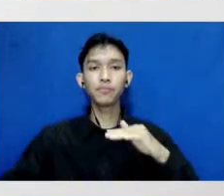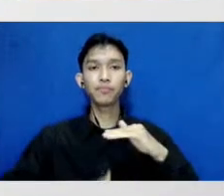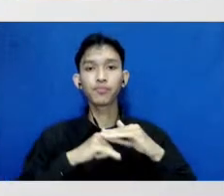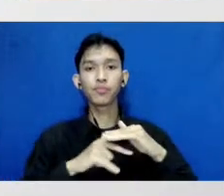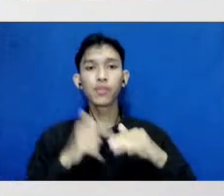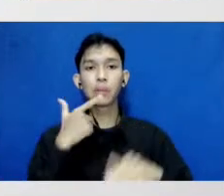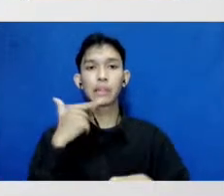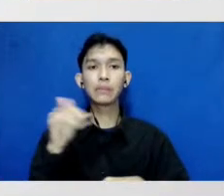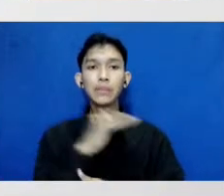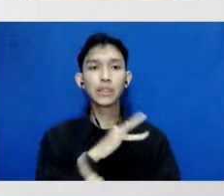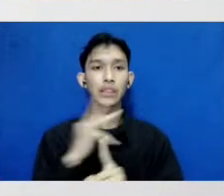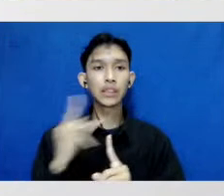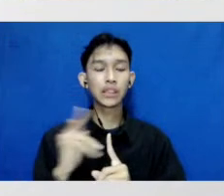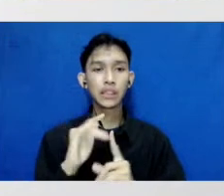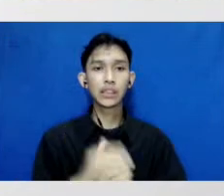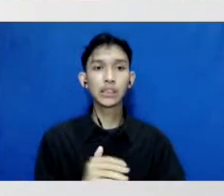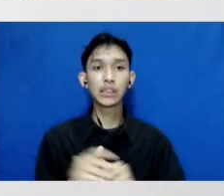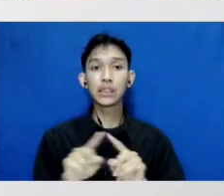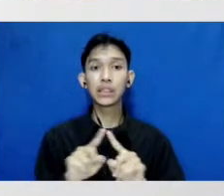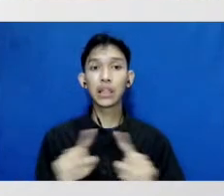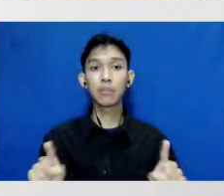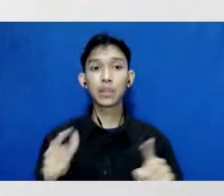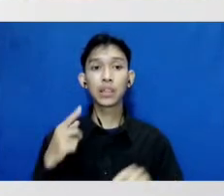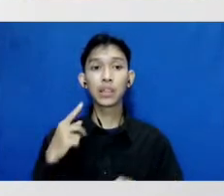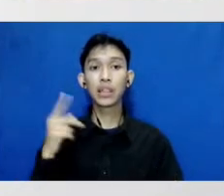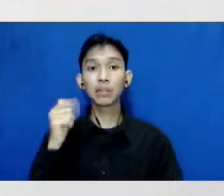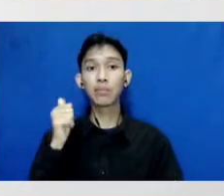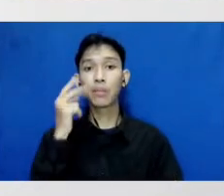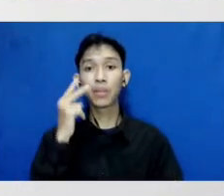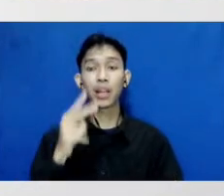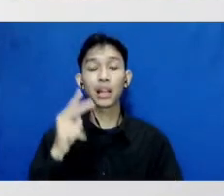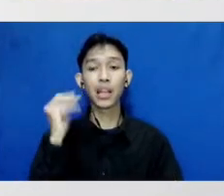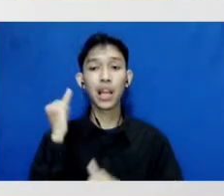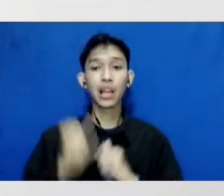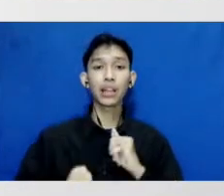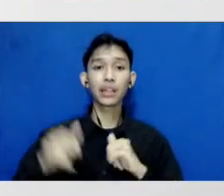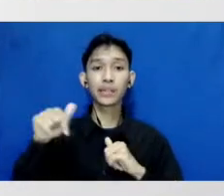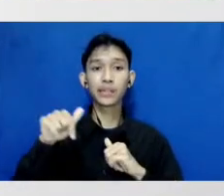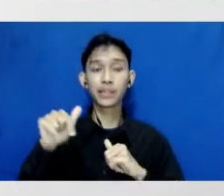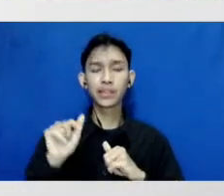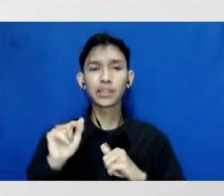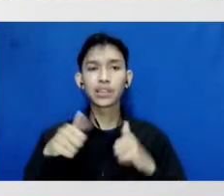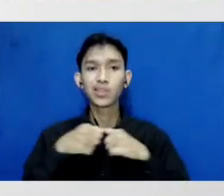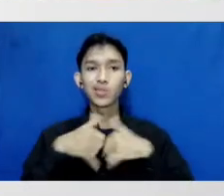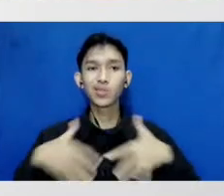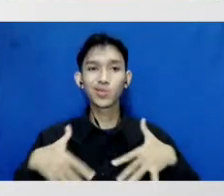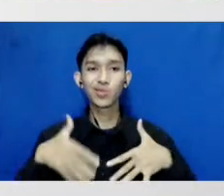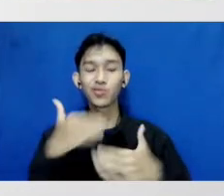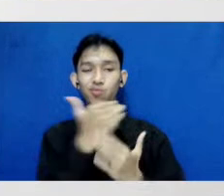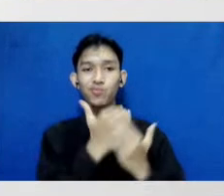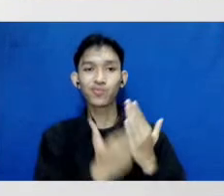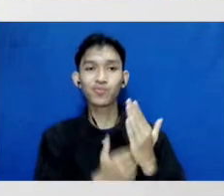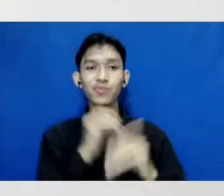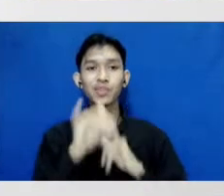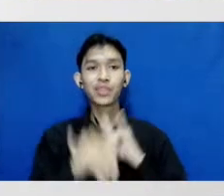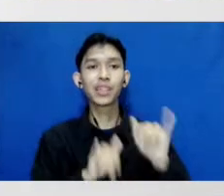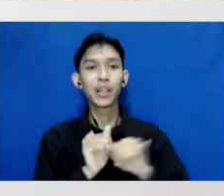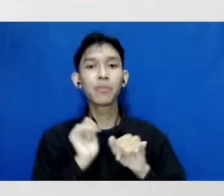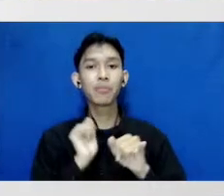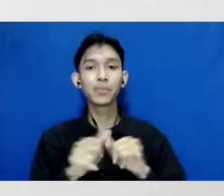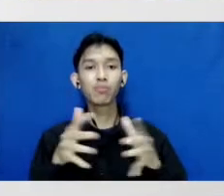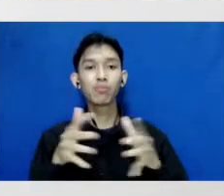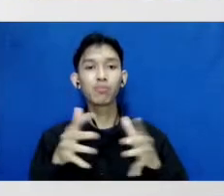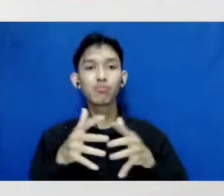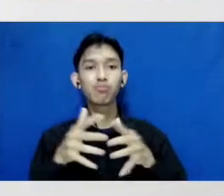masyarakat. Tapi kita juga bisa melihat bahwa akhir-akhir ini, struktur regulasi internet didominasi oleh big tech